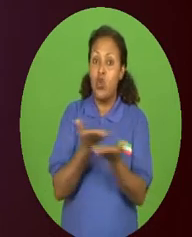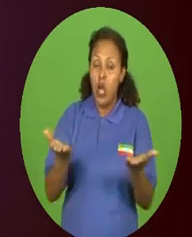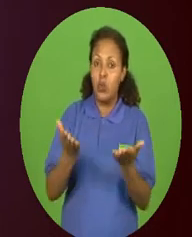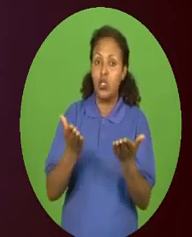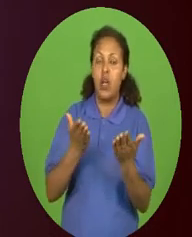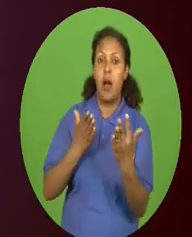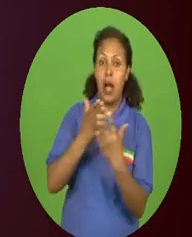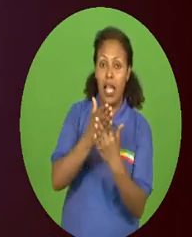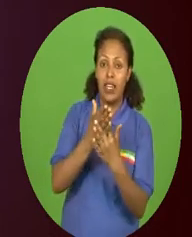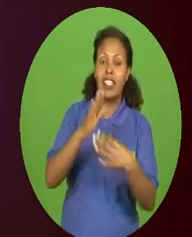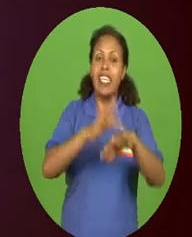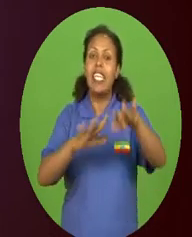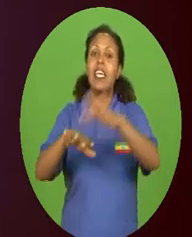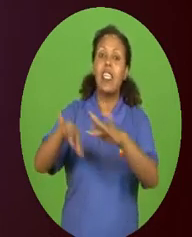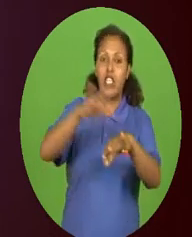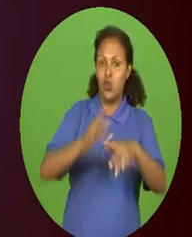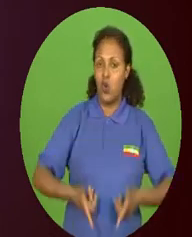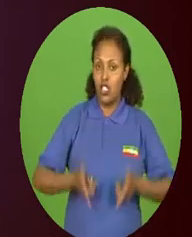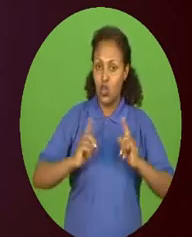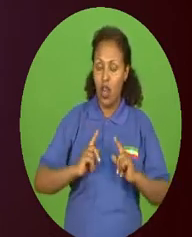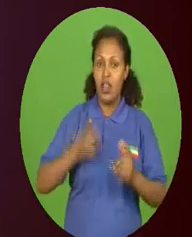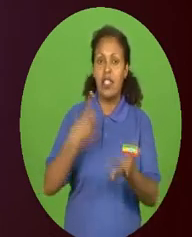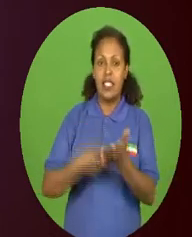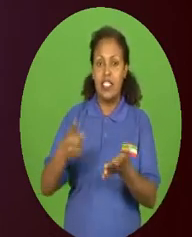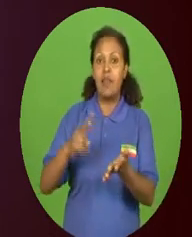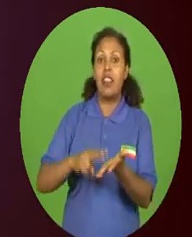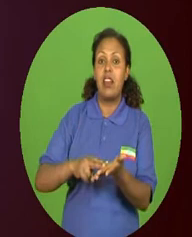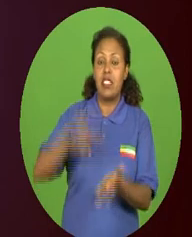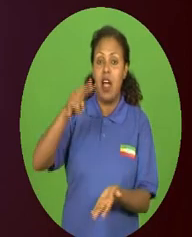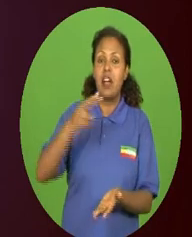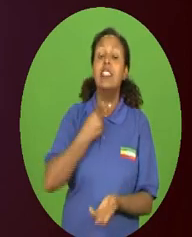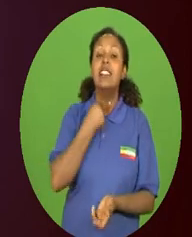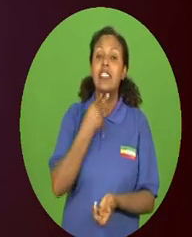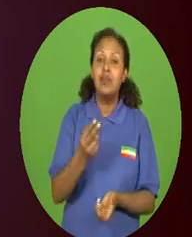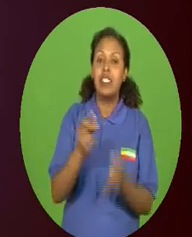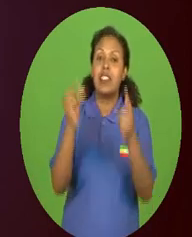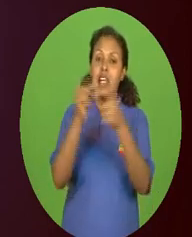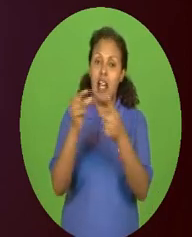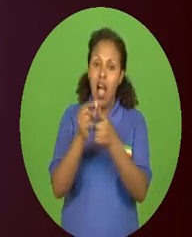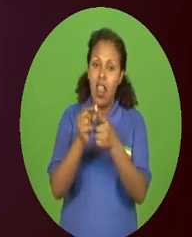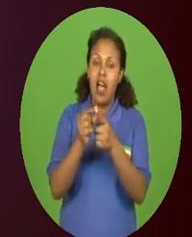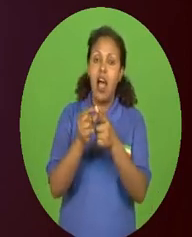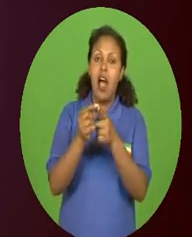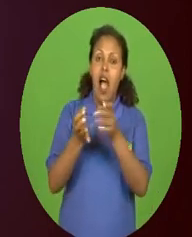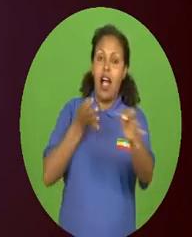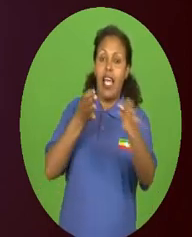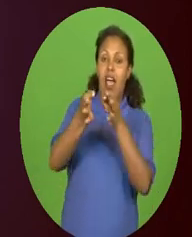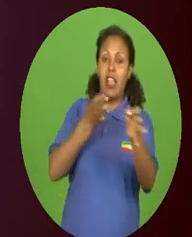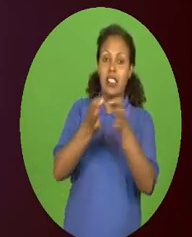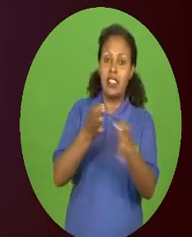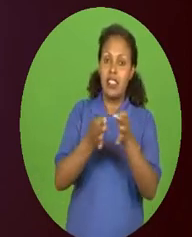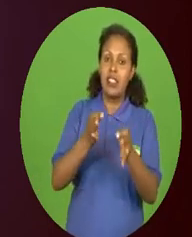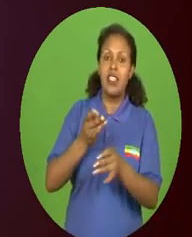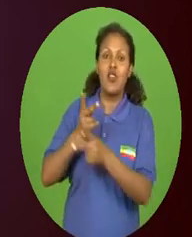ኢኮኖሚያዊ ጉዳዮች አማካኝነት ንክኪ ይኖራቸዋል። ከዚህም የተነሳ ድምጽ፣ ቃል፣